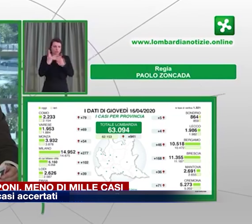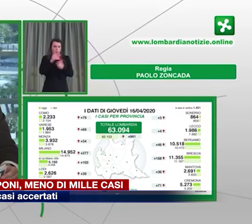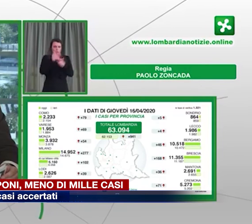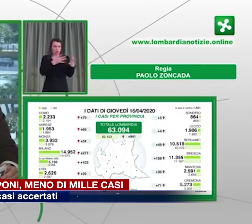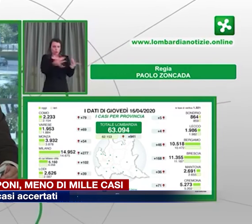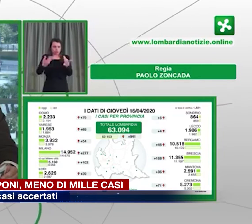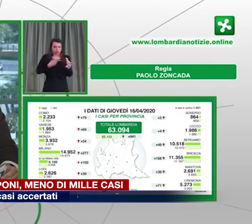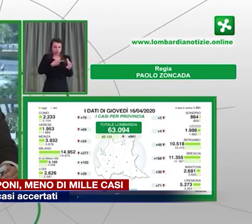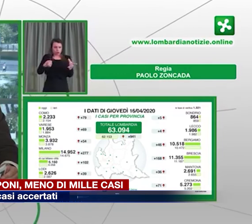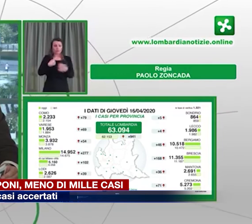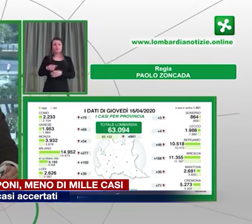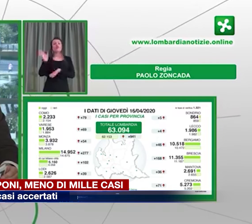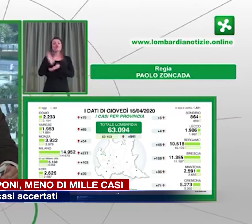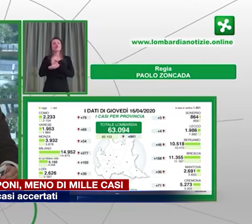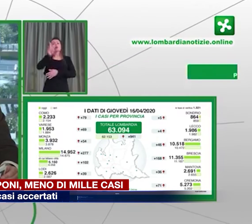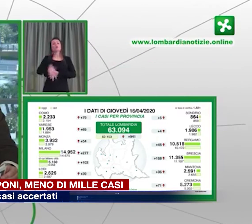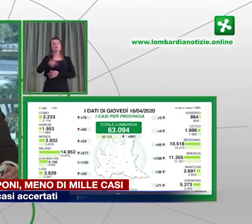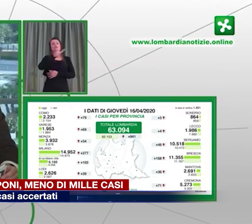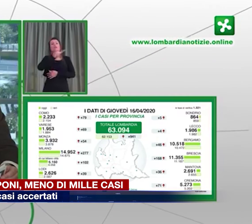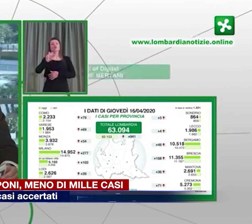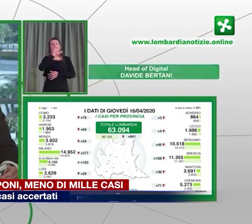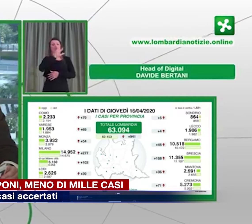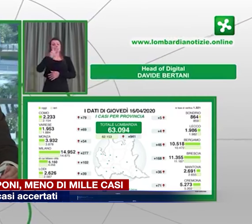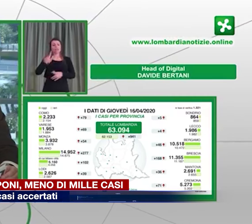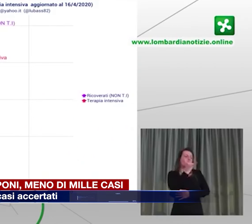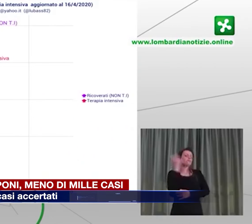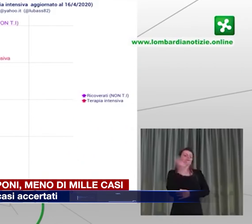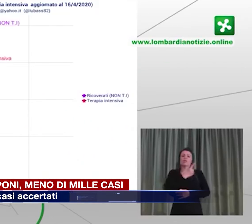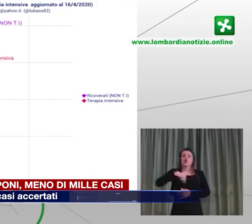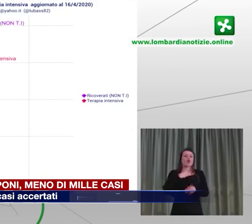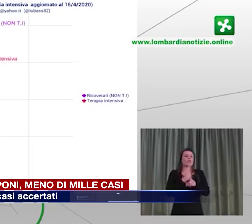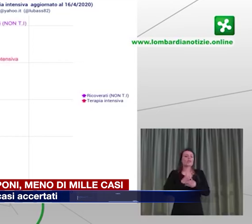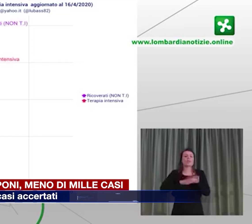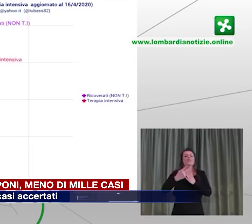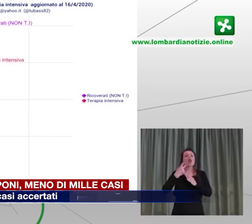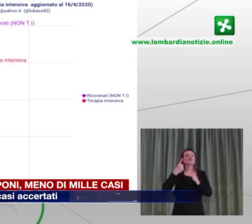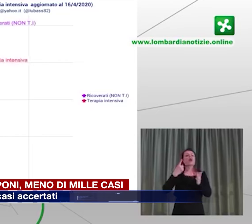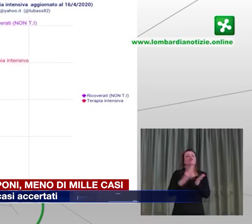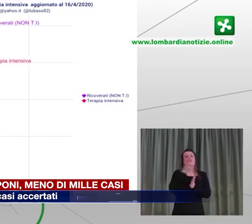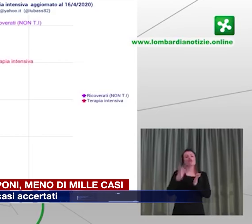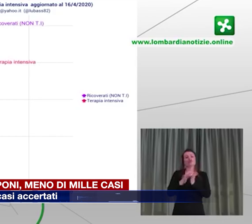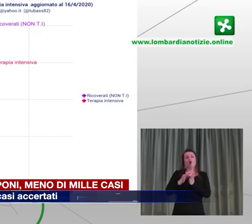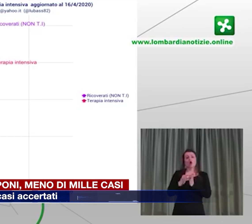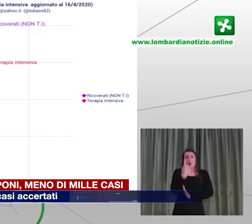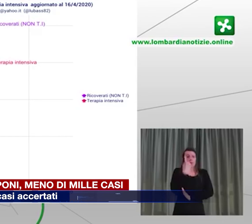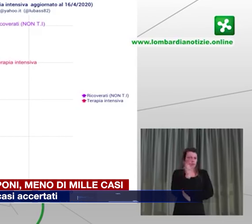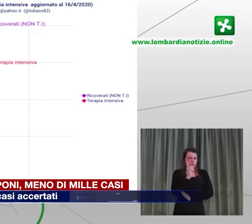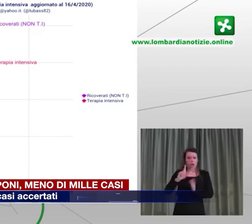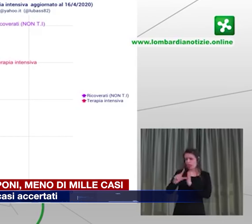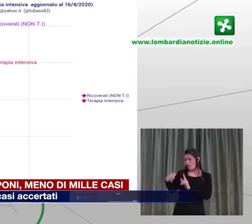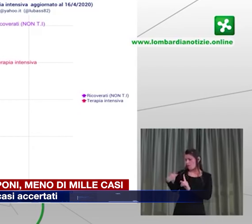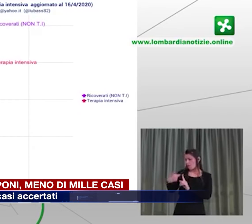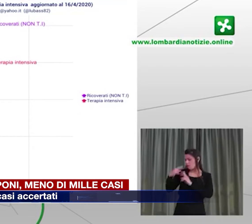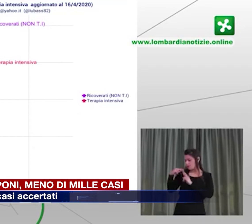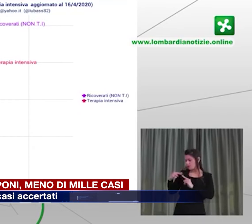como 2.233 più 79. Abbiamo alcuni dati che possiamo giudicare dati